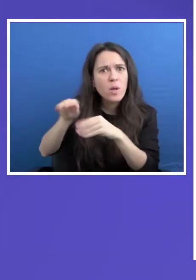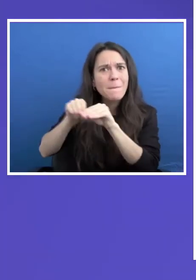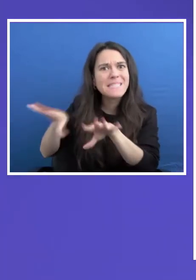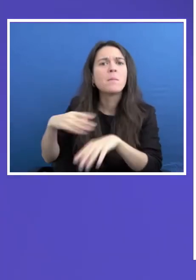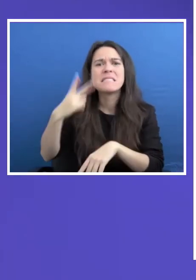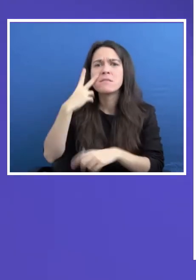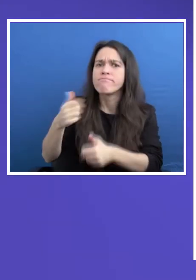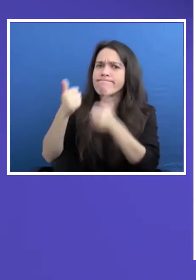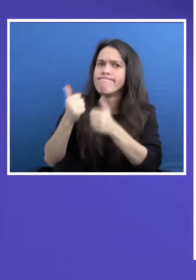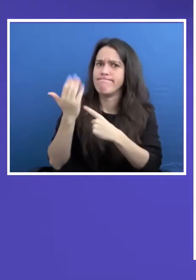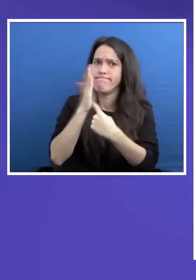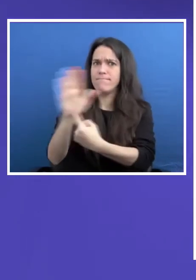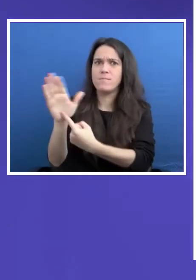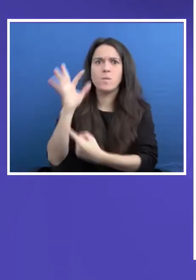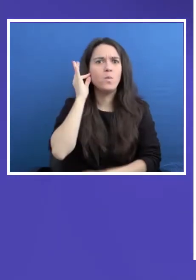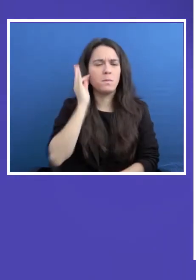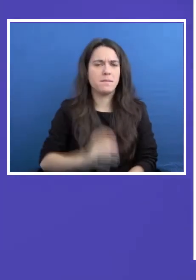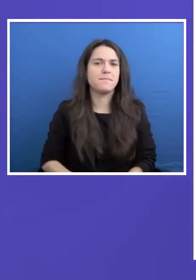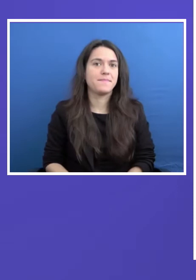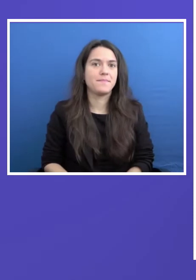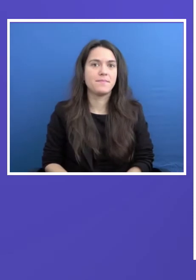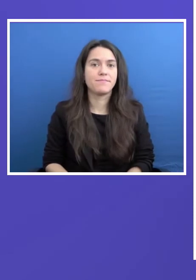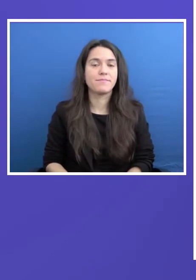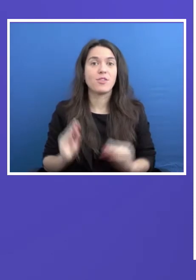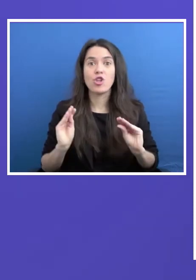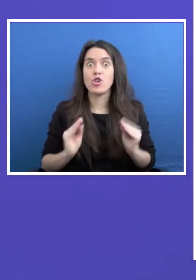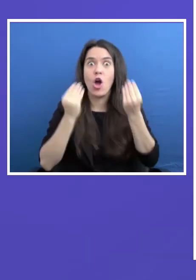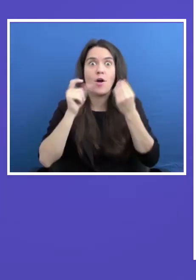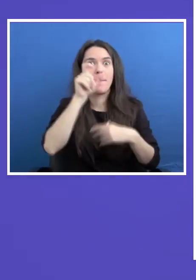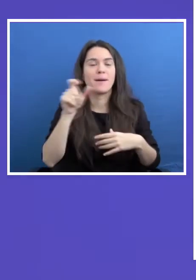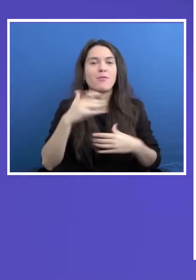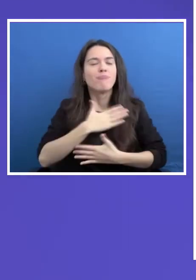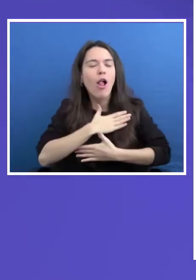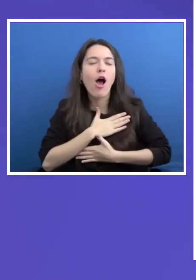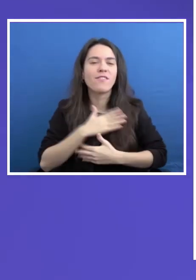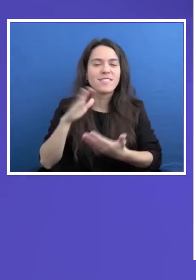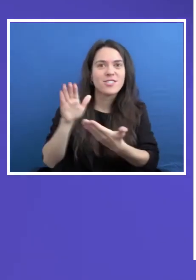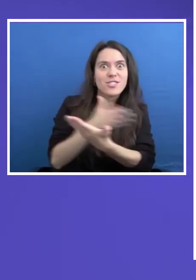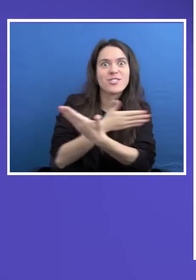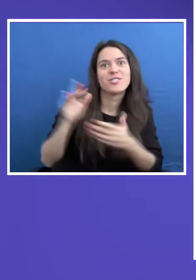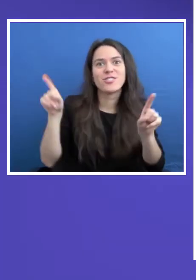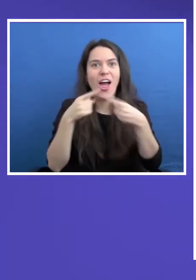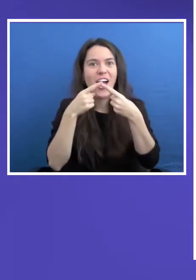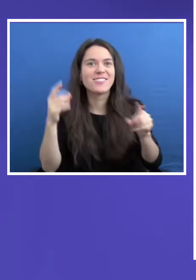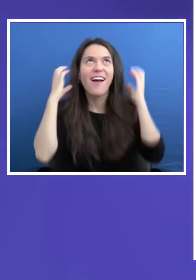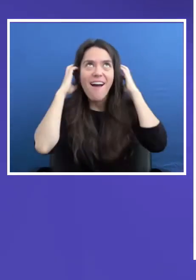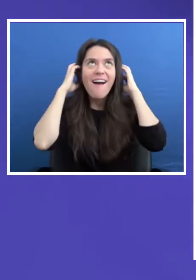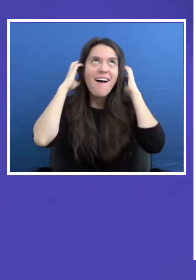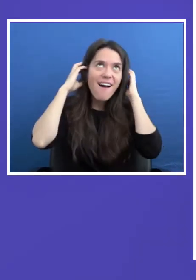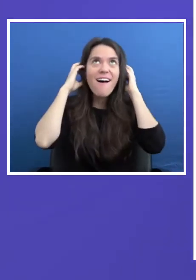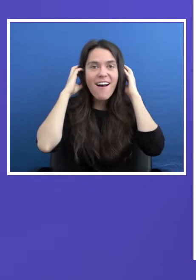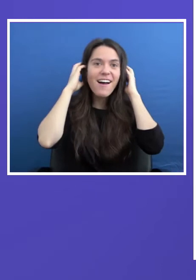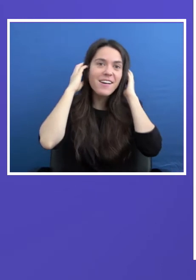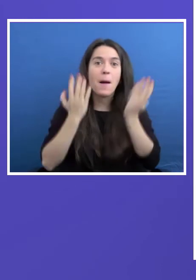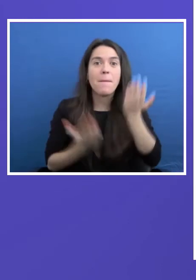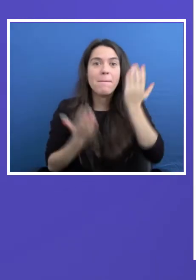كمان. فلما تلاقي مثلا مطرب مشهور استعان براقصه يعني بتظهر صوره المراه